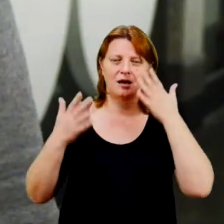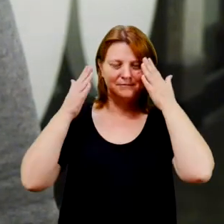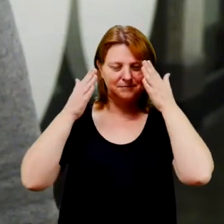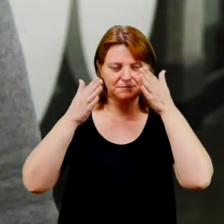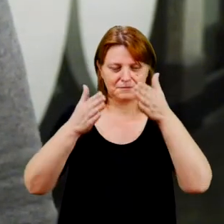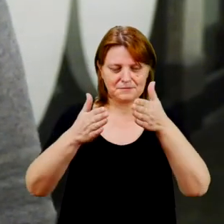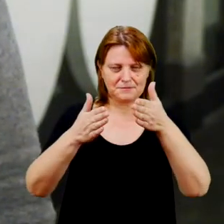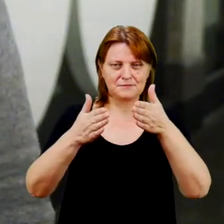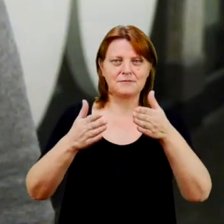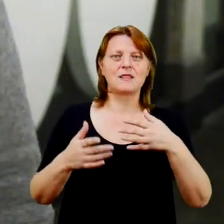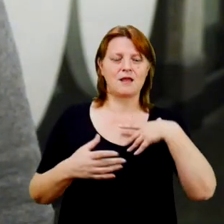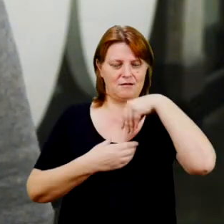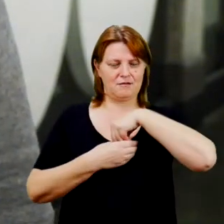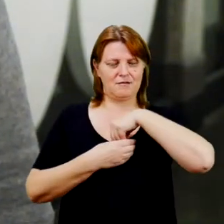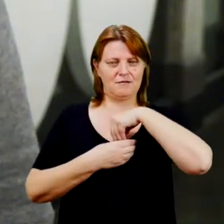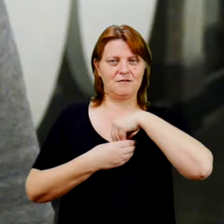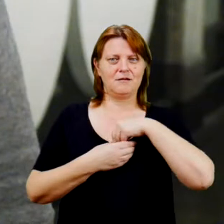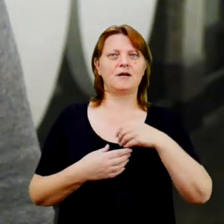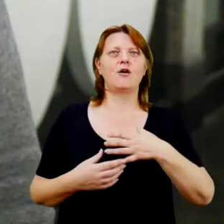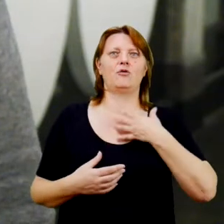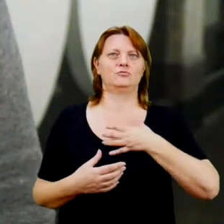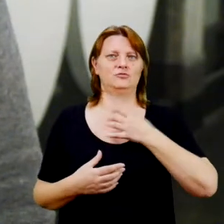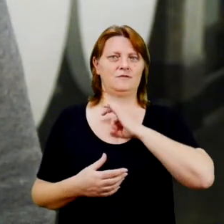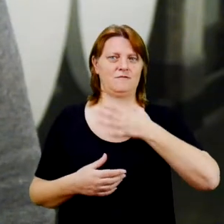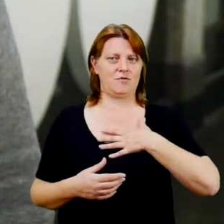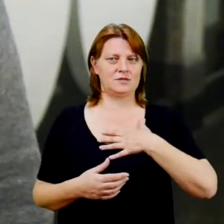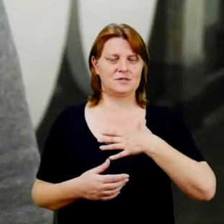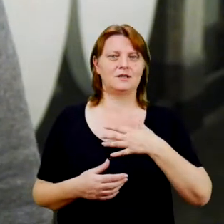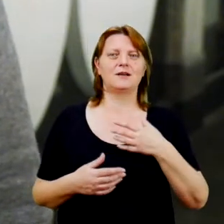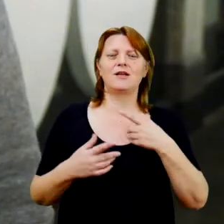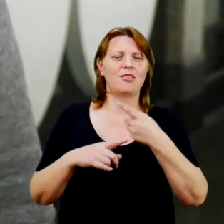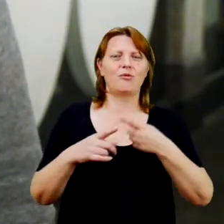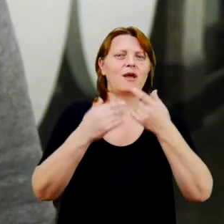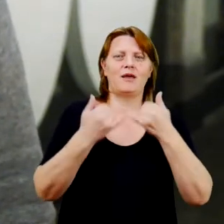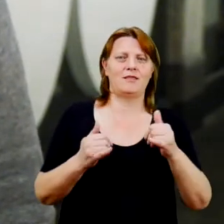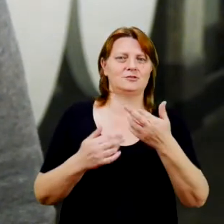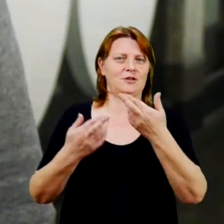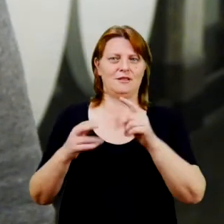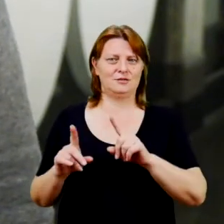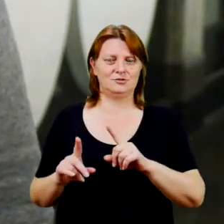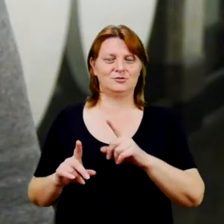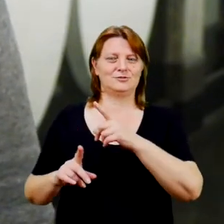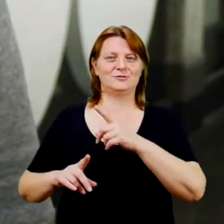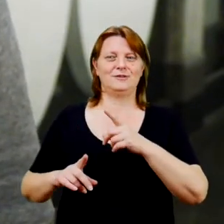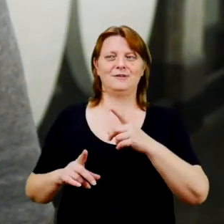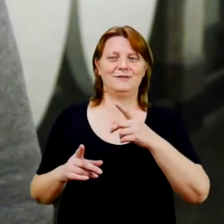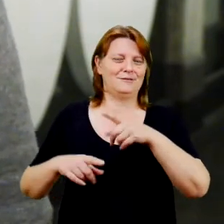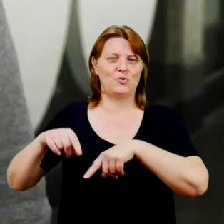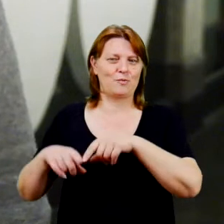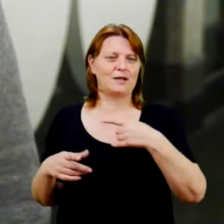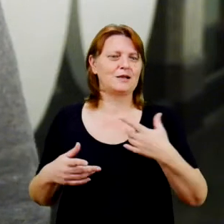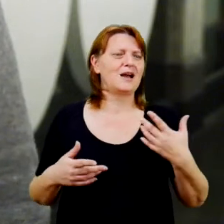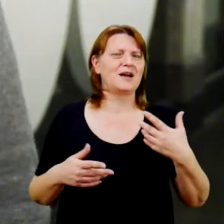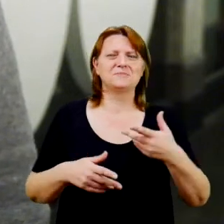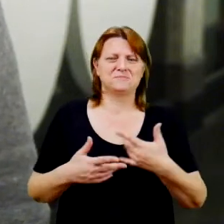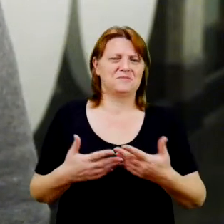się na naszych własnych doznaniach w zupełnie inny sposób. Odbierać czynność,